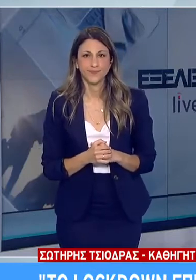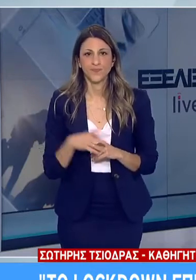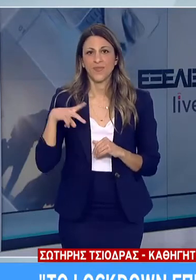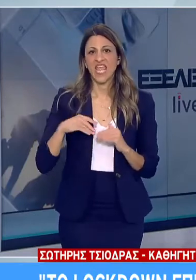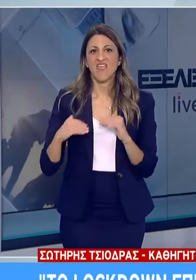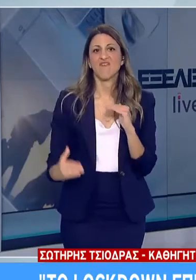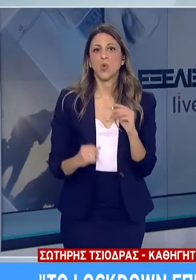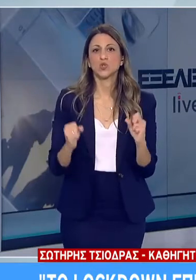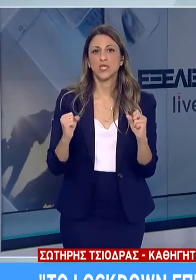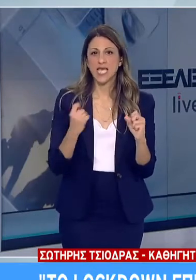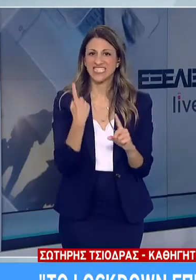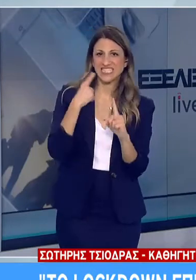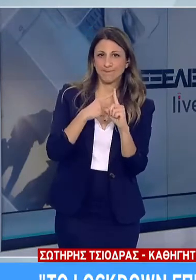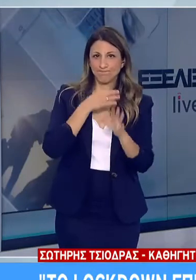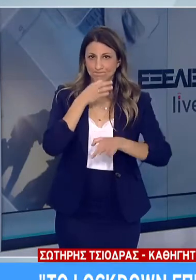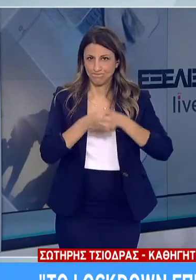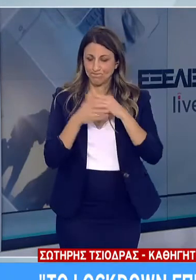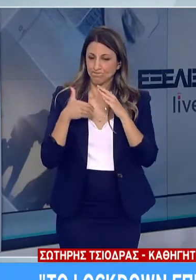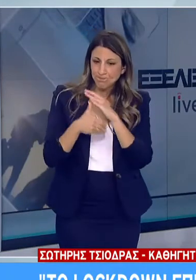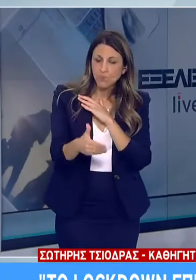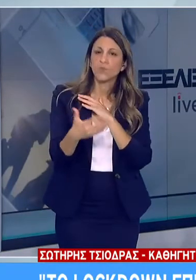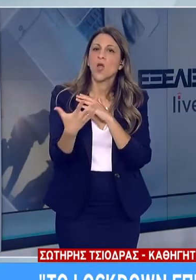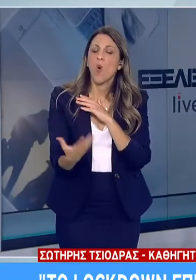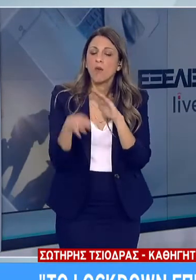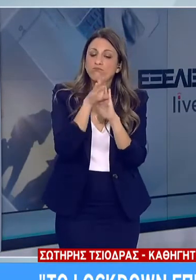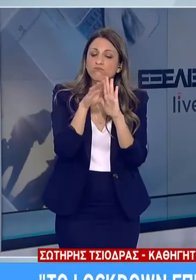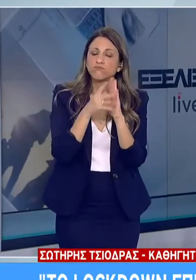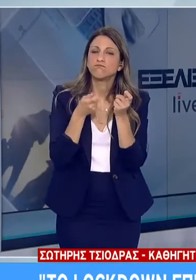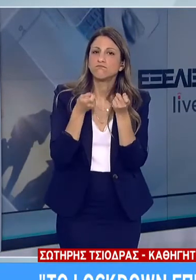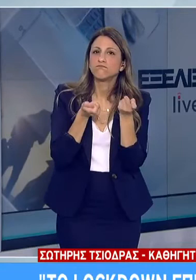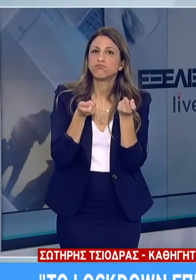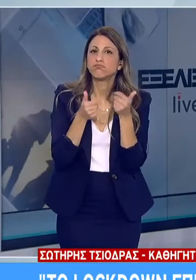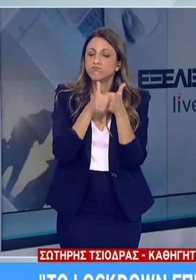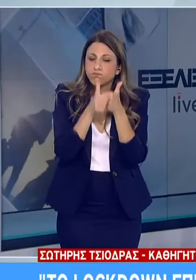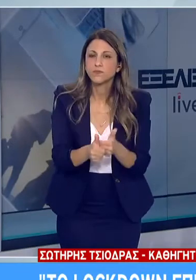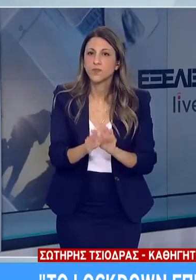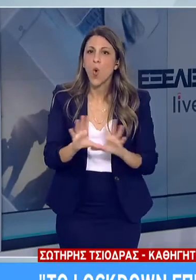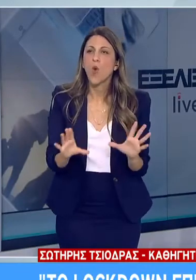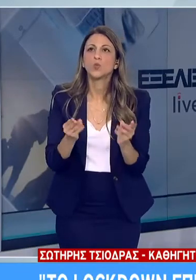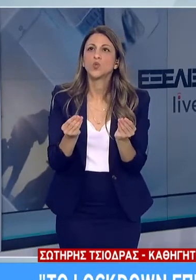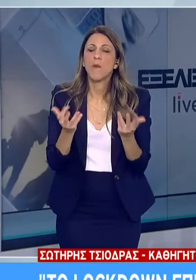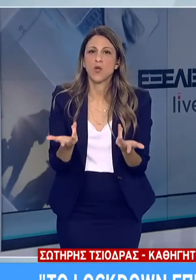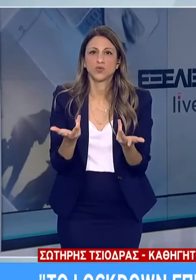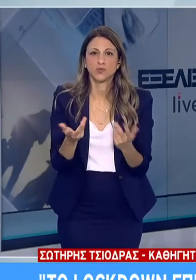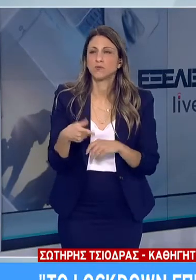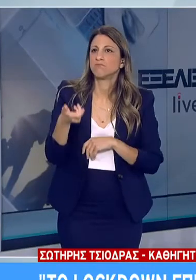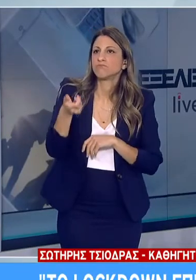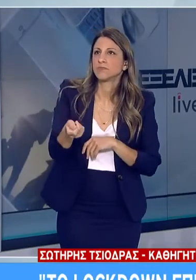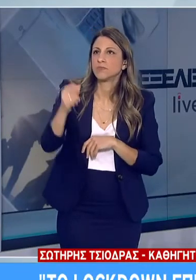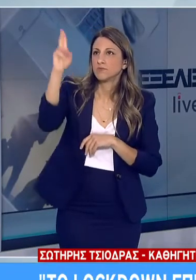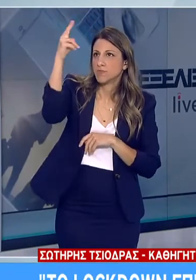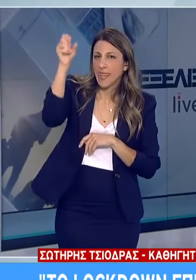Ναι, να προσθέσω σε αυτά που είπε ο καθηγητής ότι θα ακολουθήσουμε πιστά τις οδηγίες σε ό,τι αφορά και τη χρήση τέτοιων μηχανημάτων σε ευαίσθητες μονάδες όπως